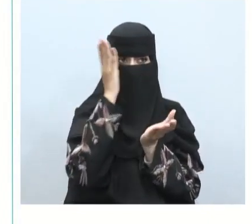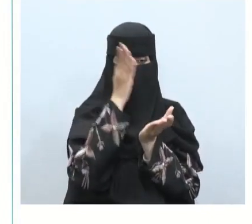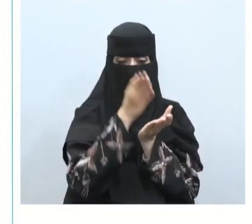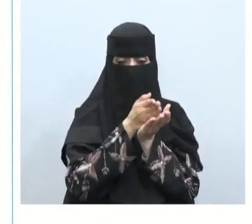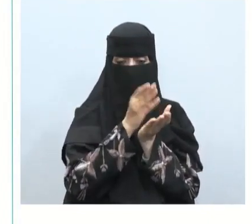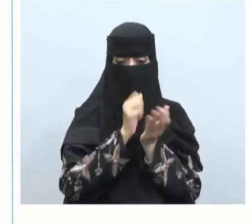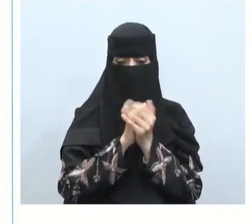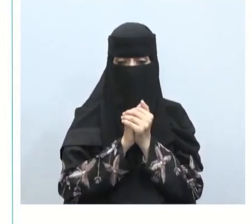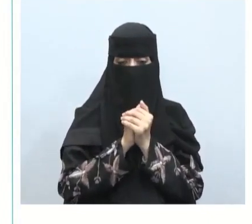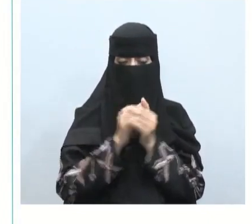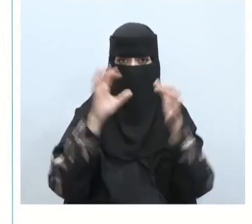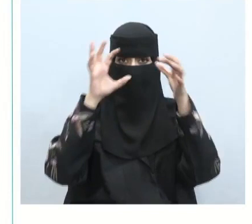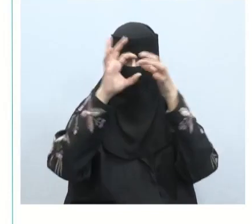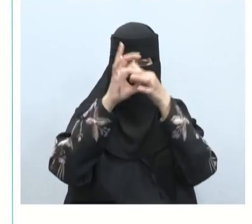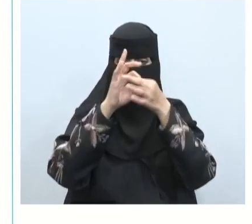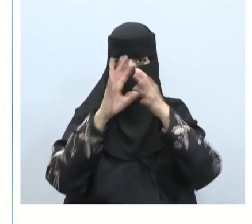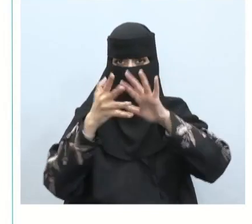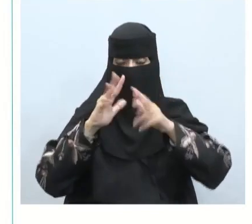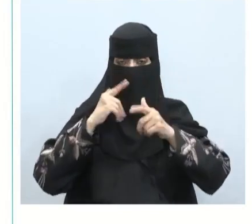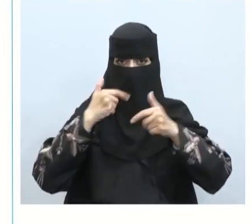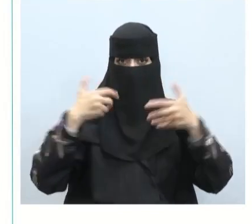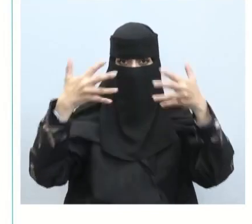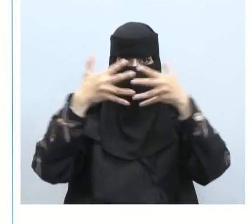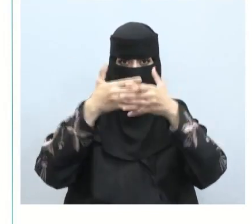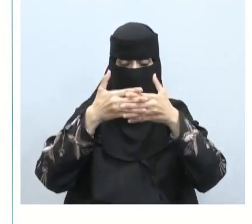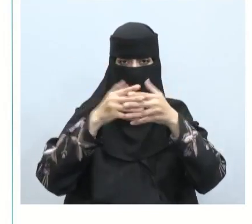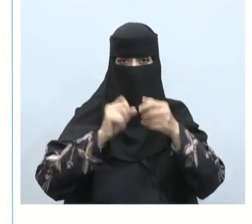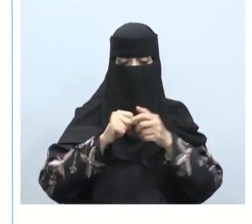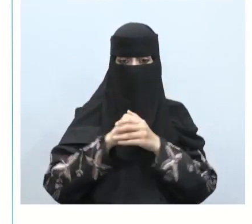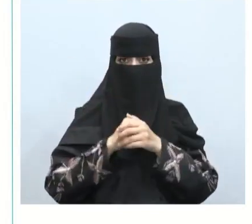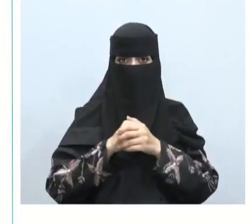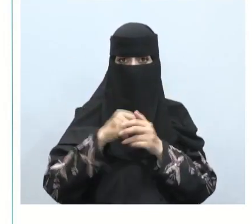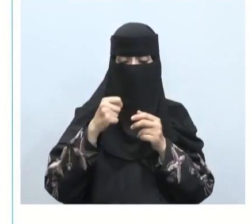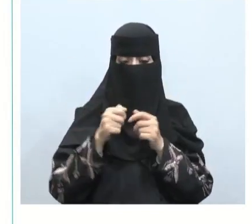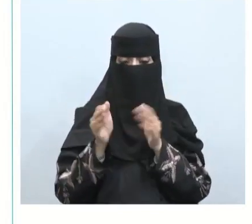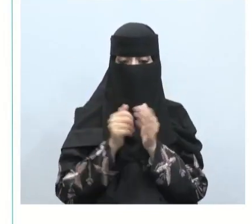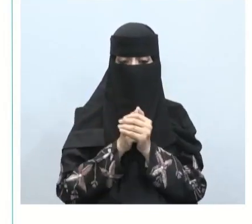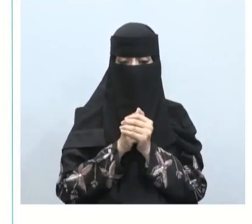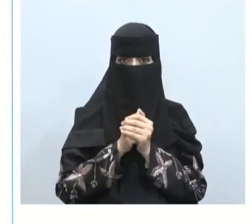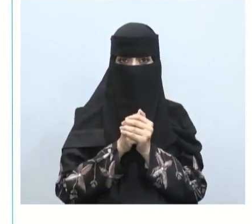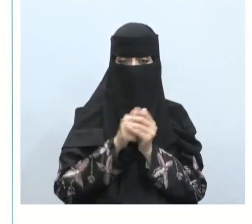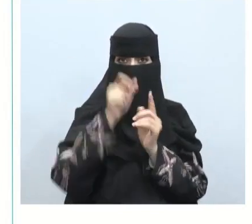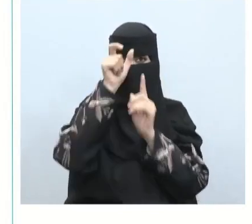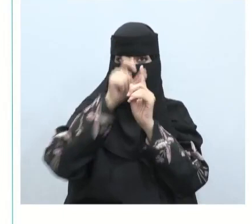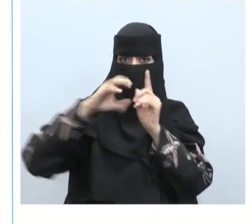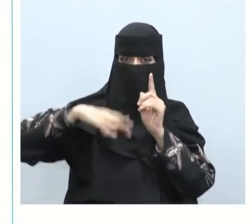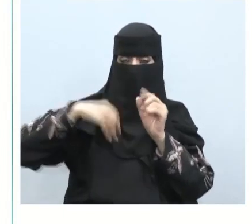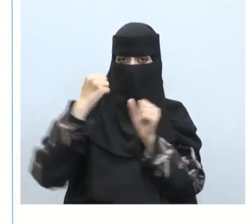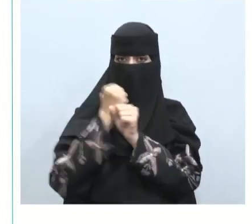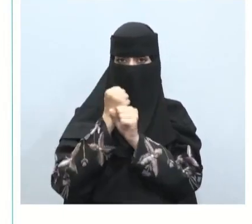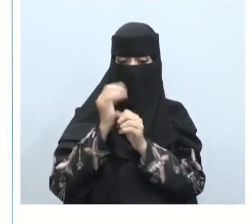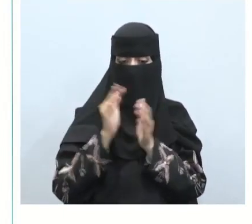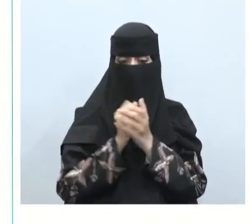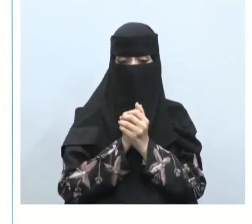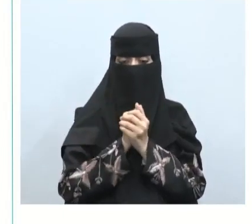موجه راوتر رابط قابل للمشاركه شيرب لينك مدير المهام تاسك